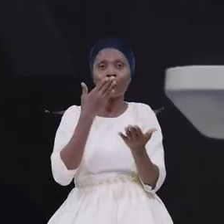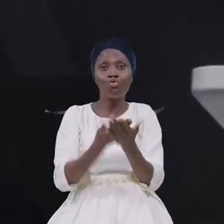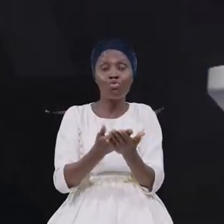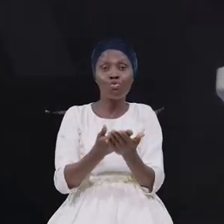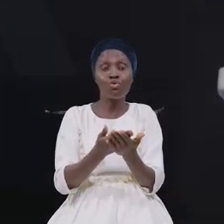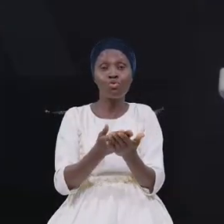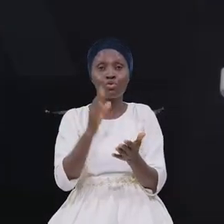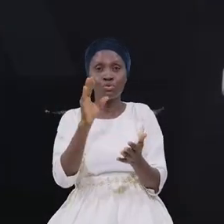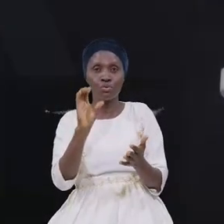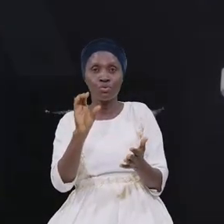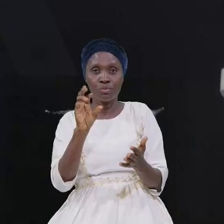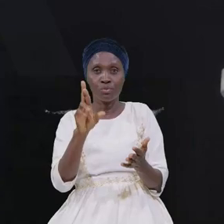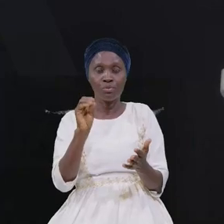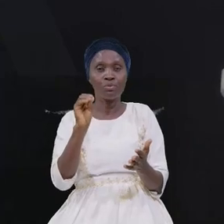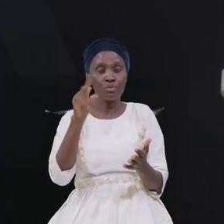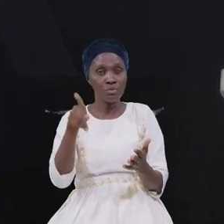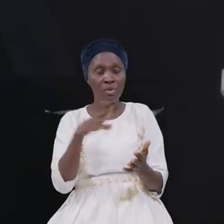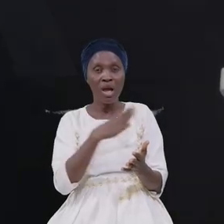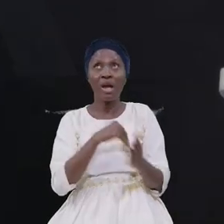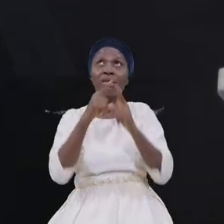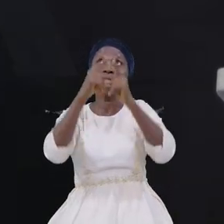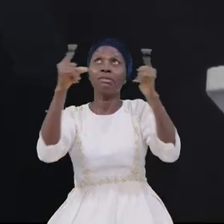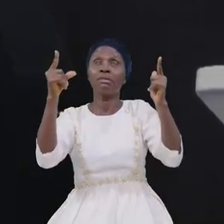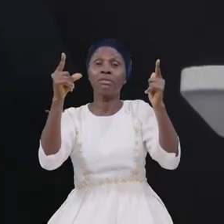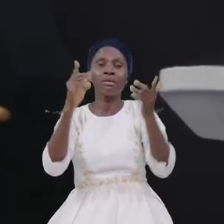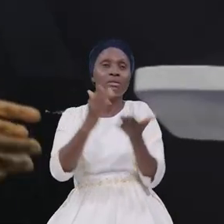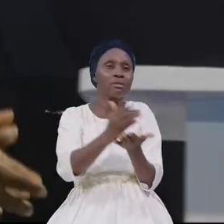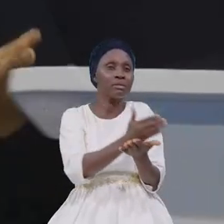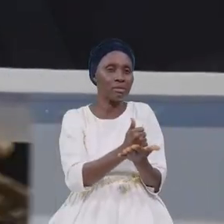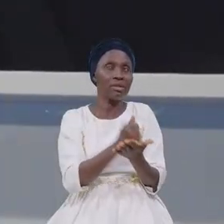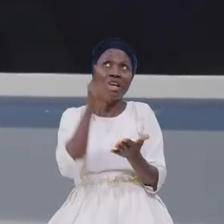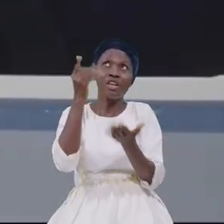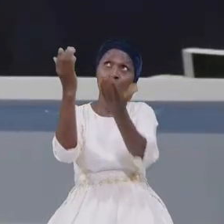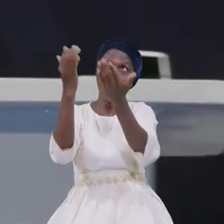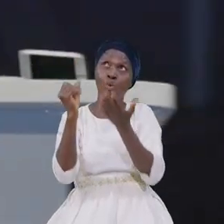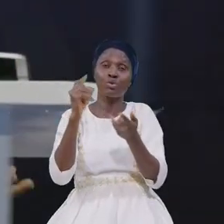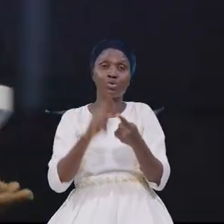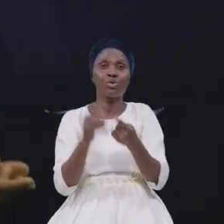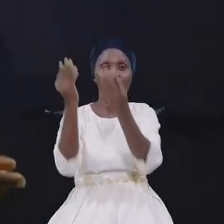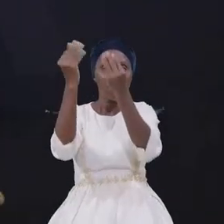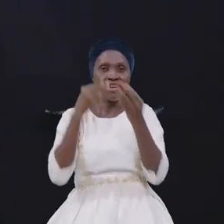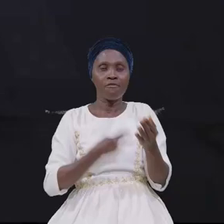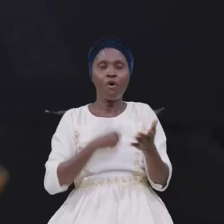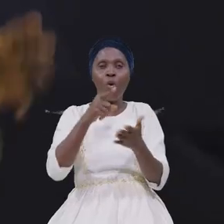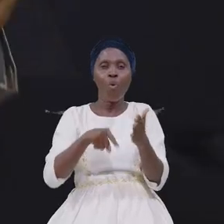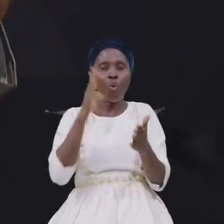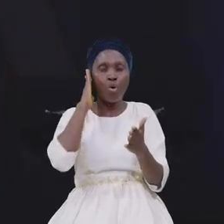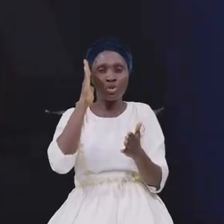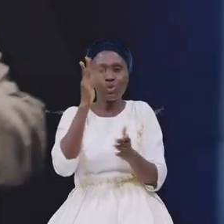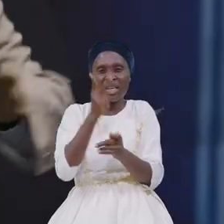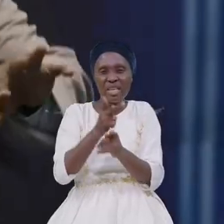nous donner de bonnes récoltes. Il veut nous donner une grande moisson. Il veut nous donner ce qui